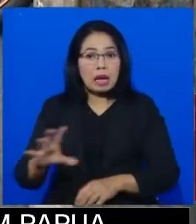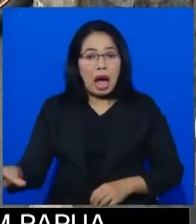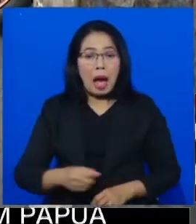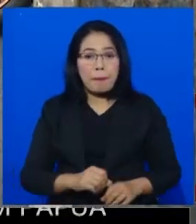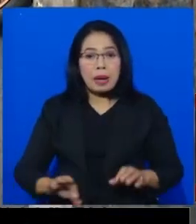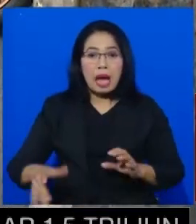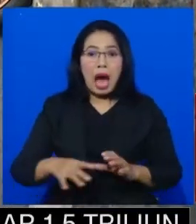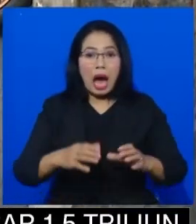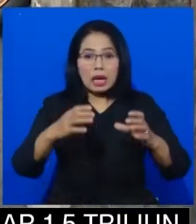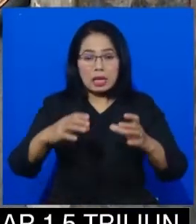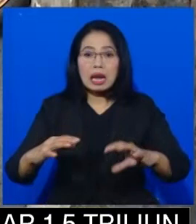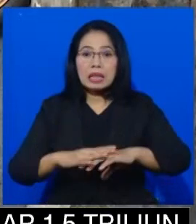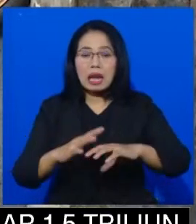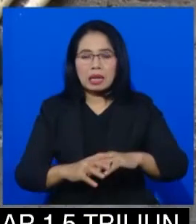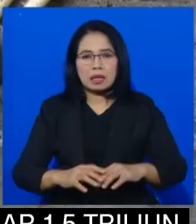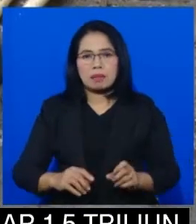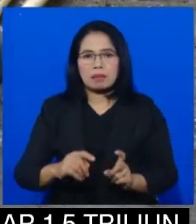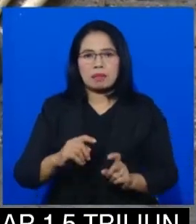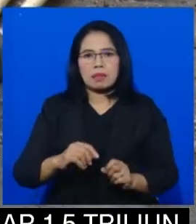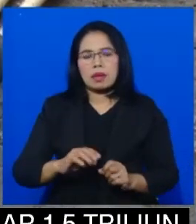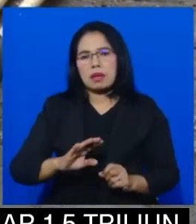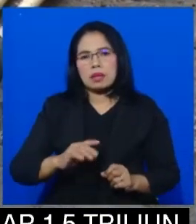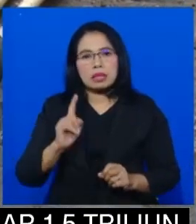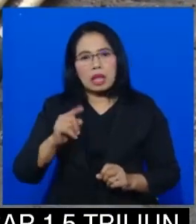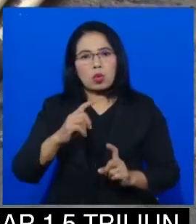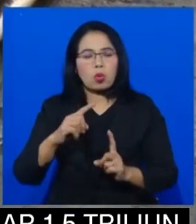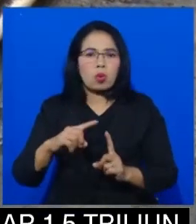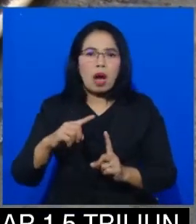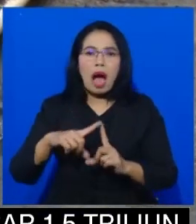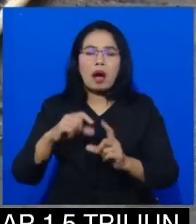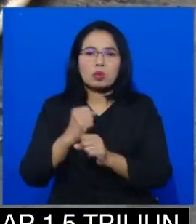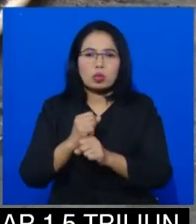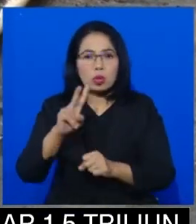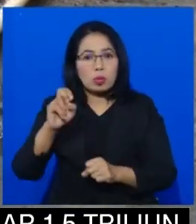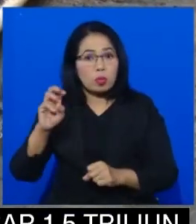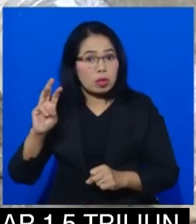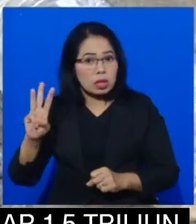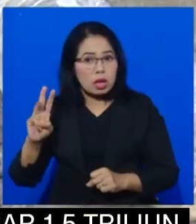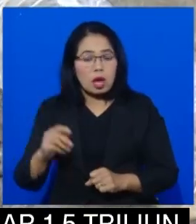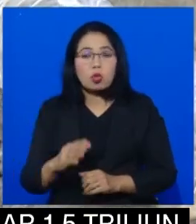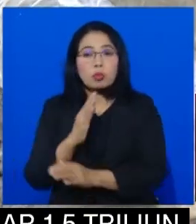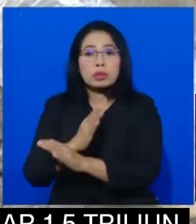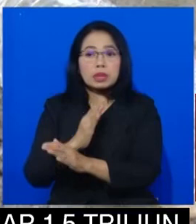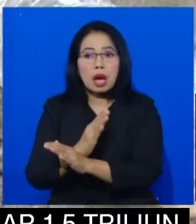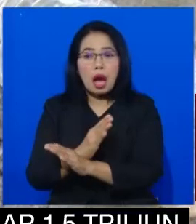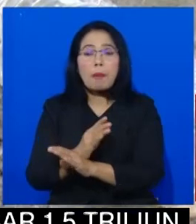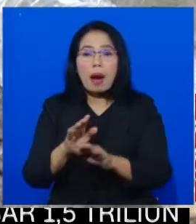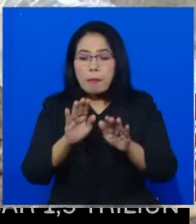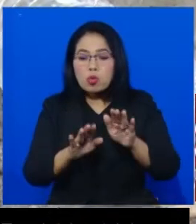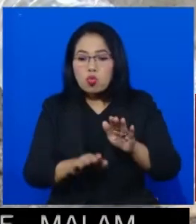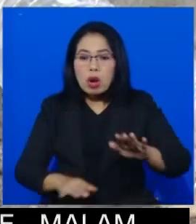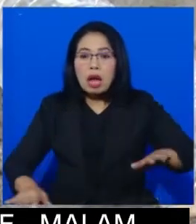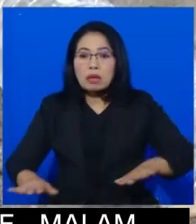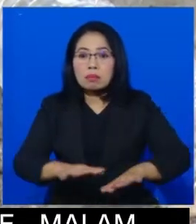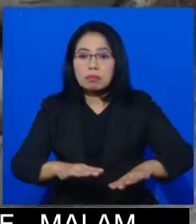mulai berlaku 1 Agustus 2023. Kebijakan ini diterapkan untuk mencegah penurunan muka tanah.